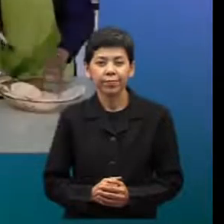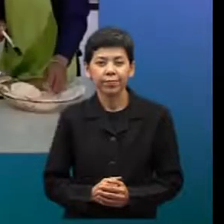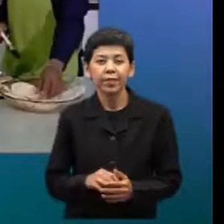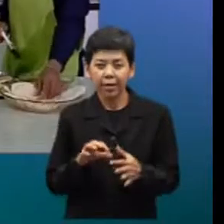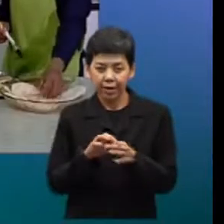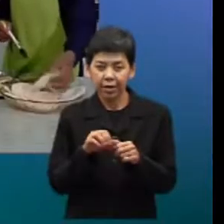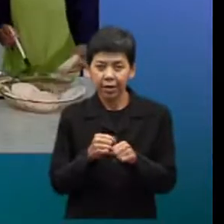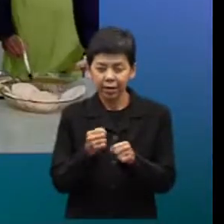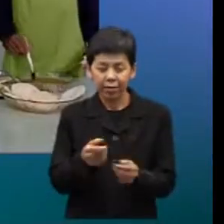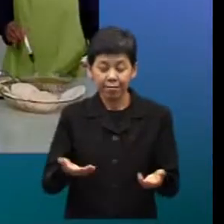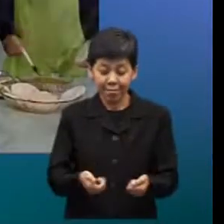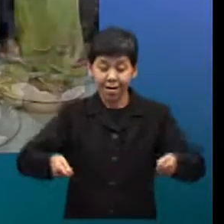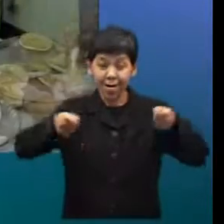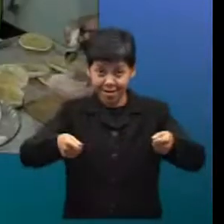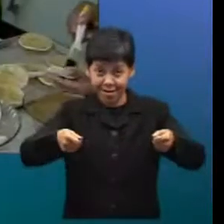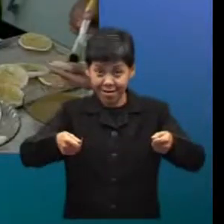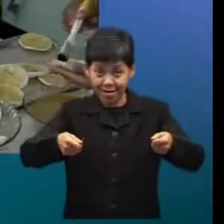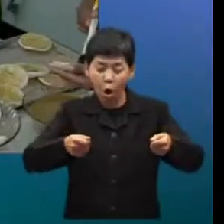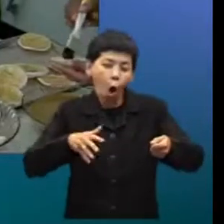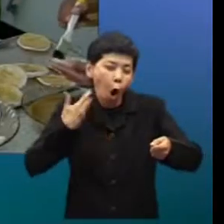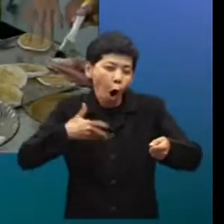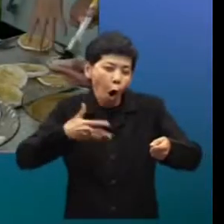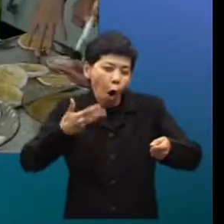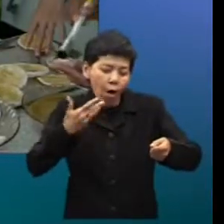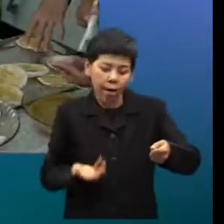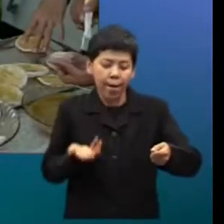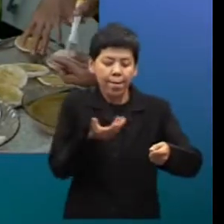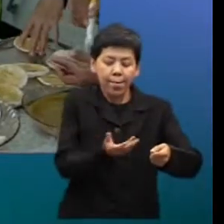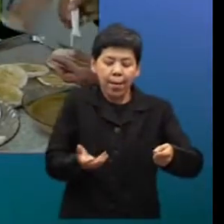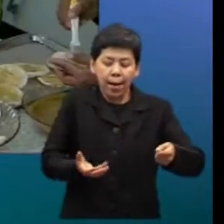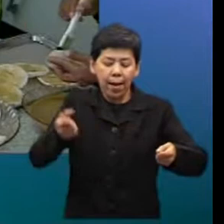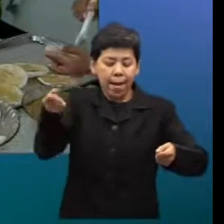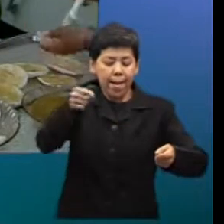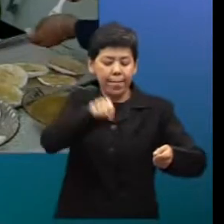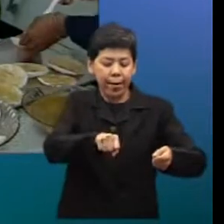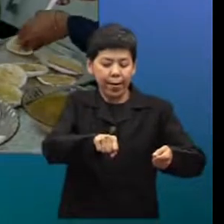นำเข้าอบในหม้ออบตั้งอุณหภูมิปานกลาง